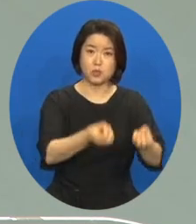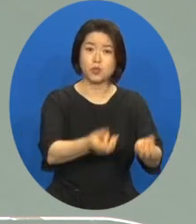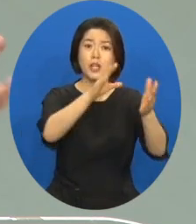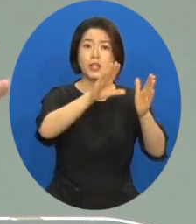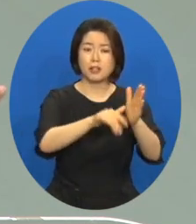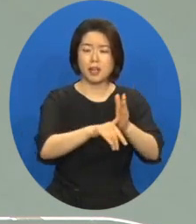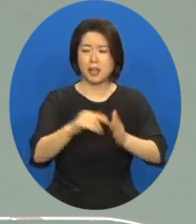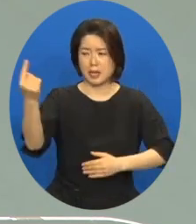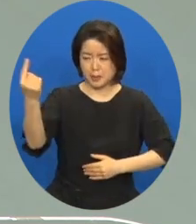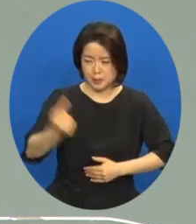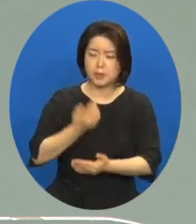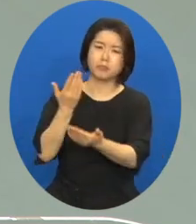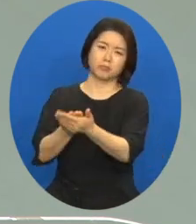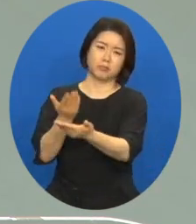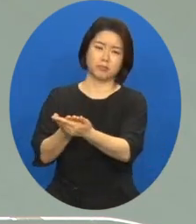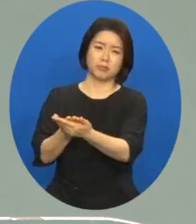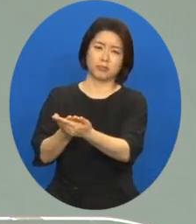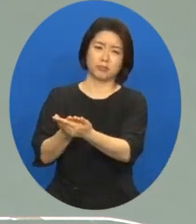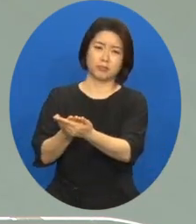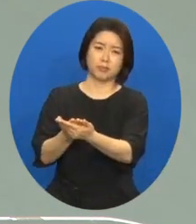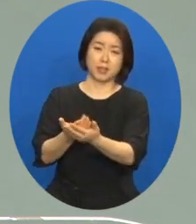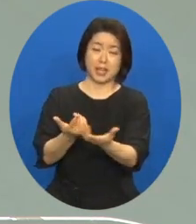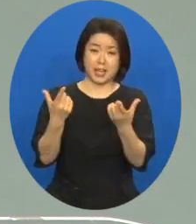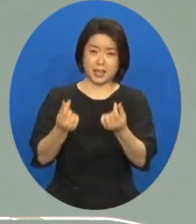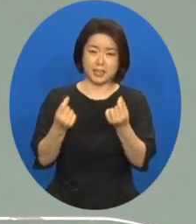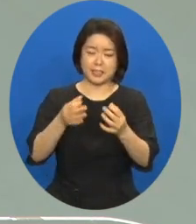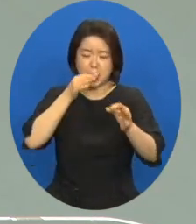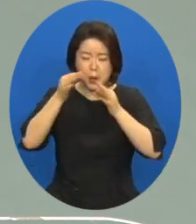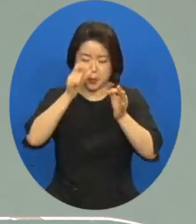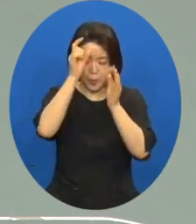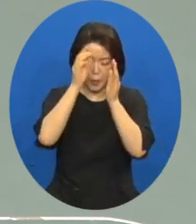절기에 임하게 하여 주시옵소서. 우리 다 같이 통성으로 기도하겠습니다.